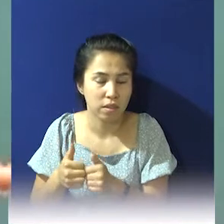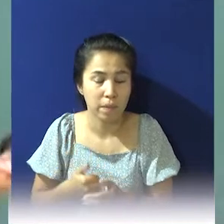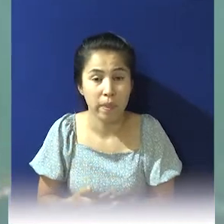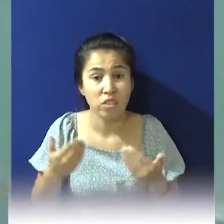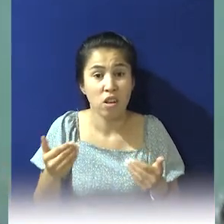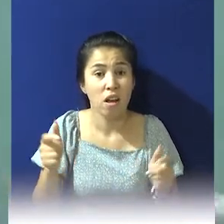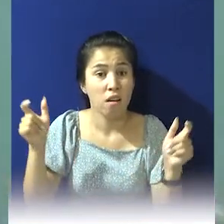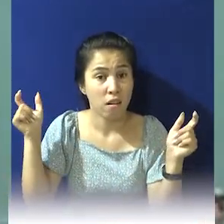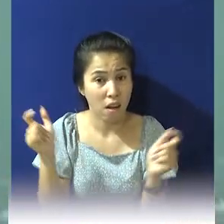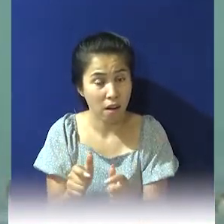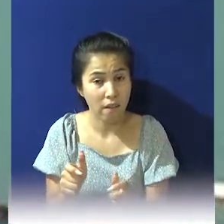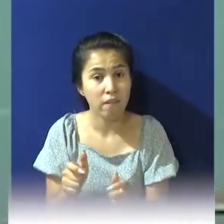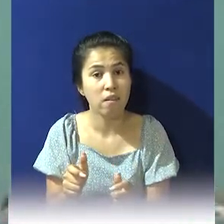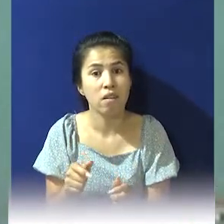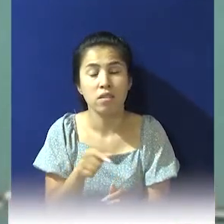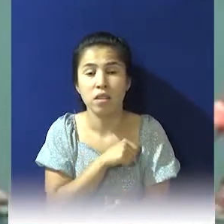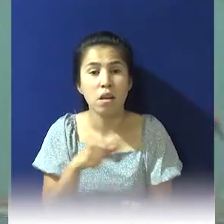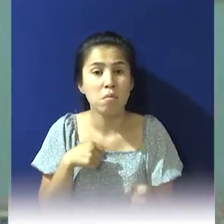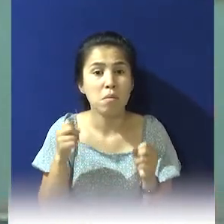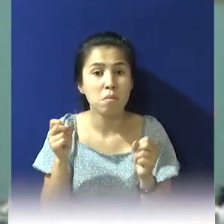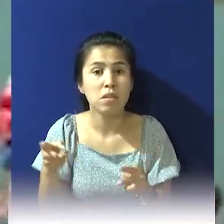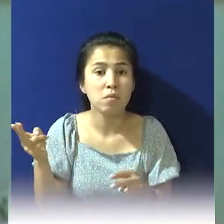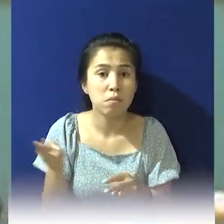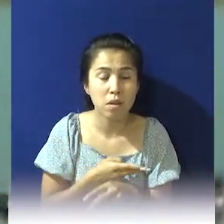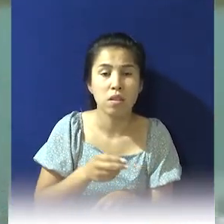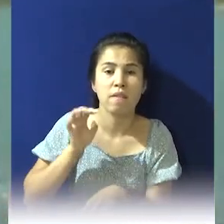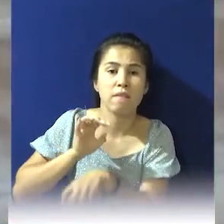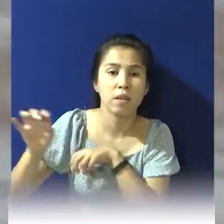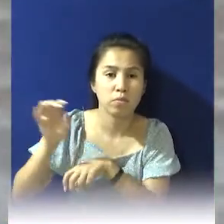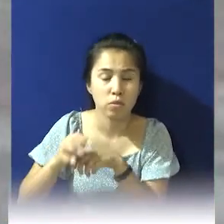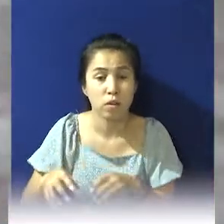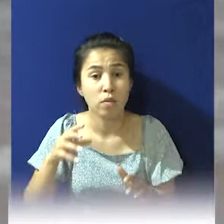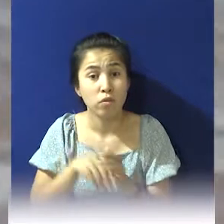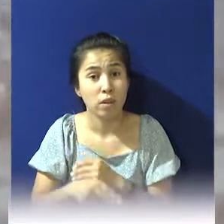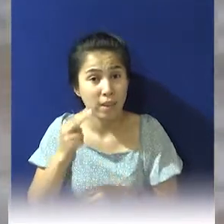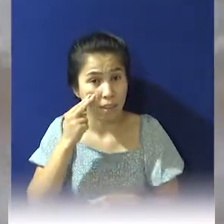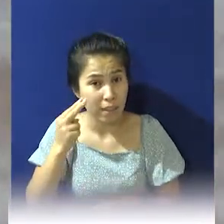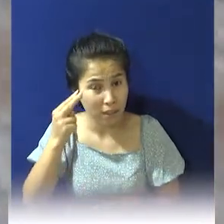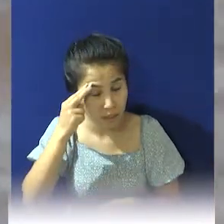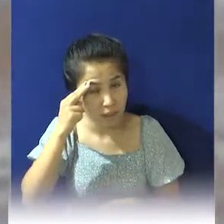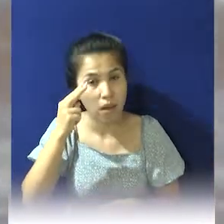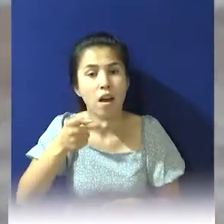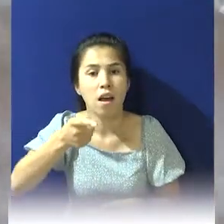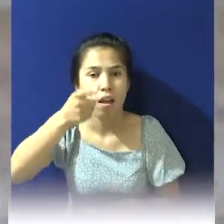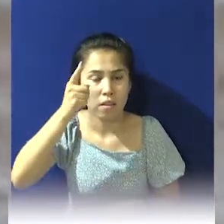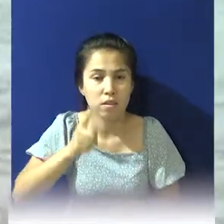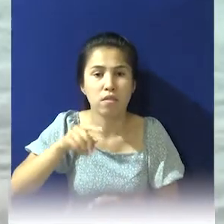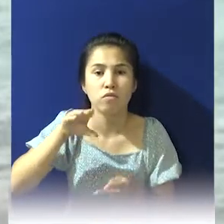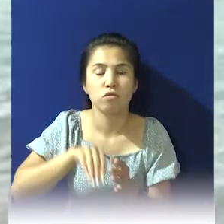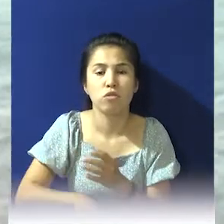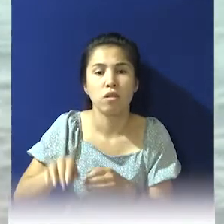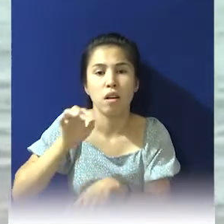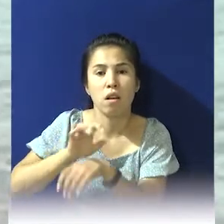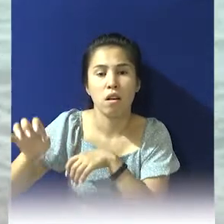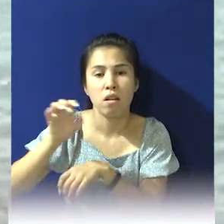развивается и предпринимательство. На сегодняшний день на побережье озера Балхаш расположены 9 зон отдыха. Все они хорошо оборудованы и отвечают